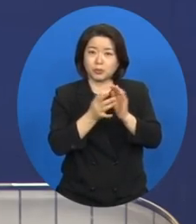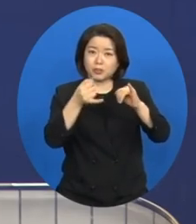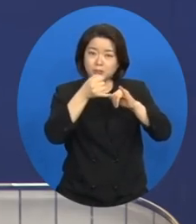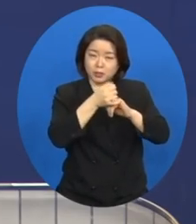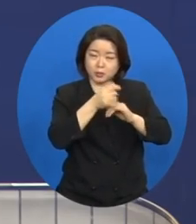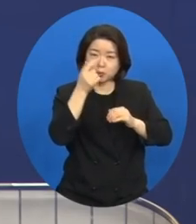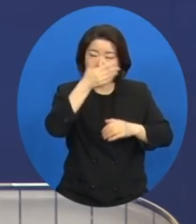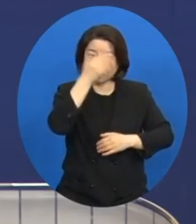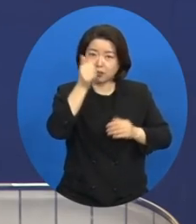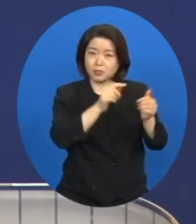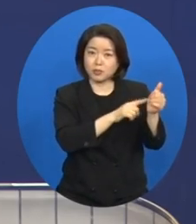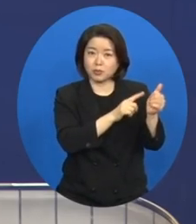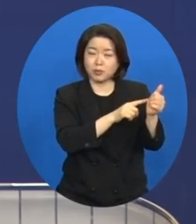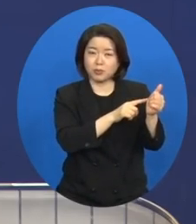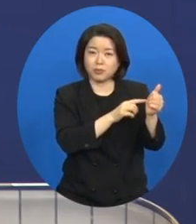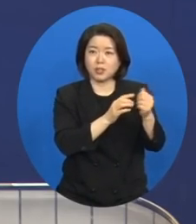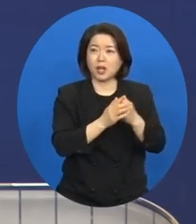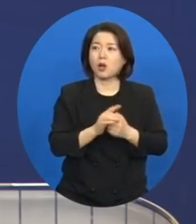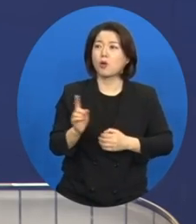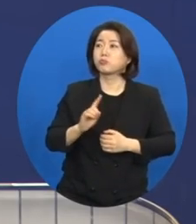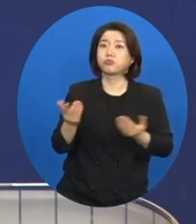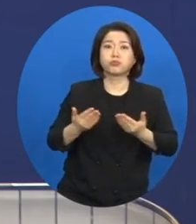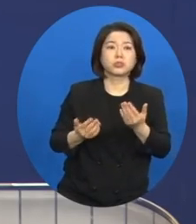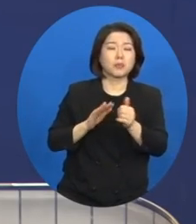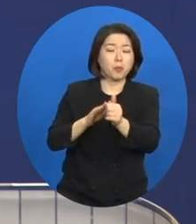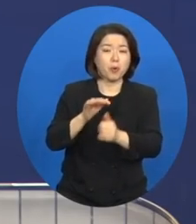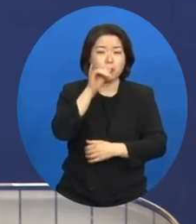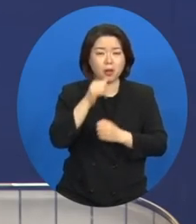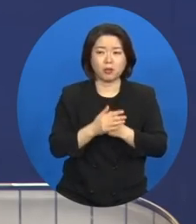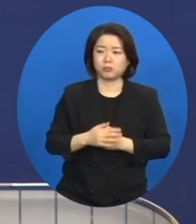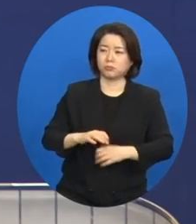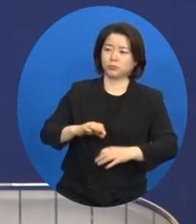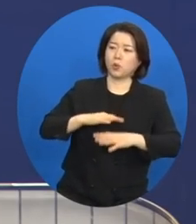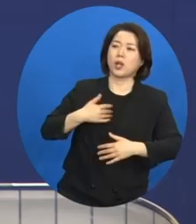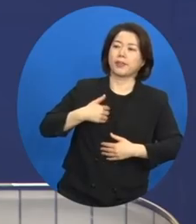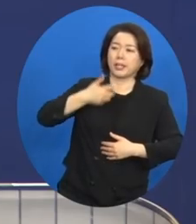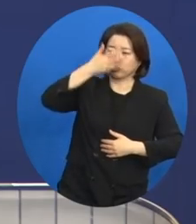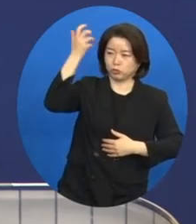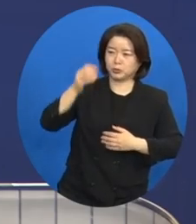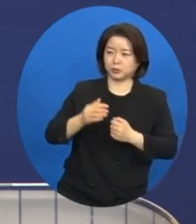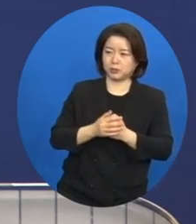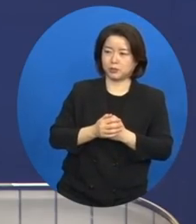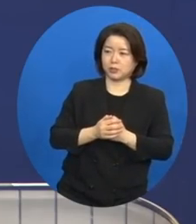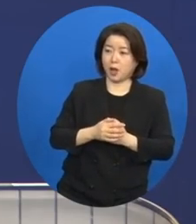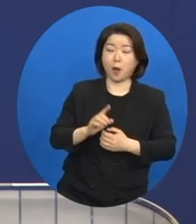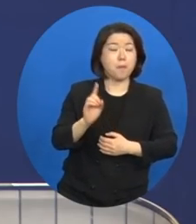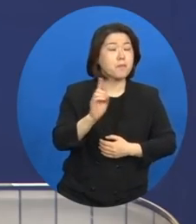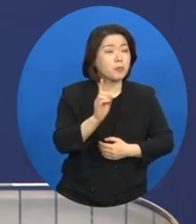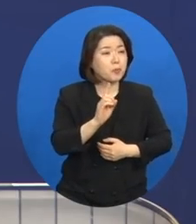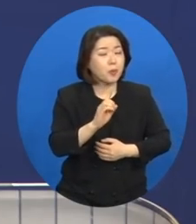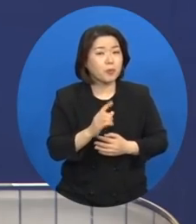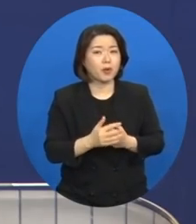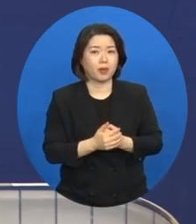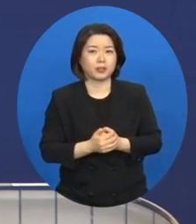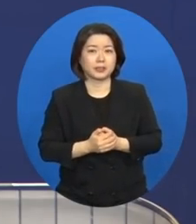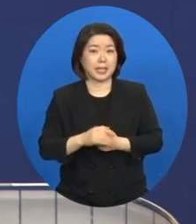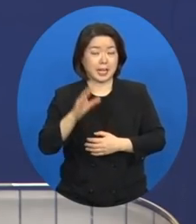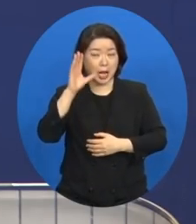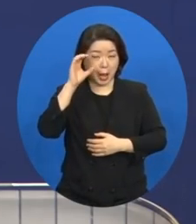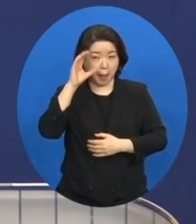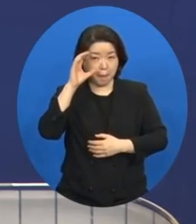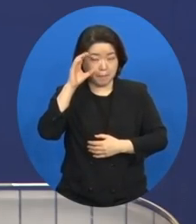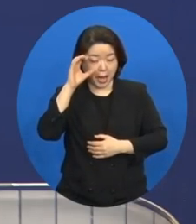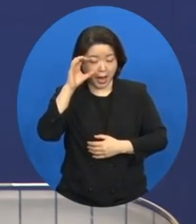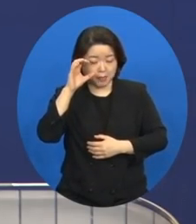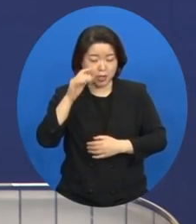깨웠어요. 아, 무슨 일이냐고 했더니 자기가 놀라운 꿈을 꿨다는 겁니다. 뭡니까? 자기가 밤마다 아르바이트로 이 택시